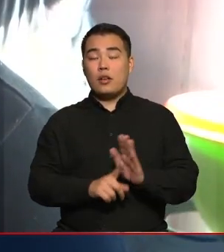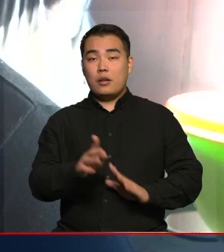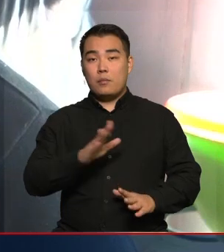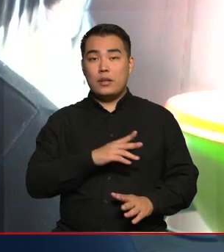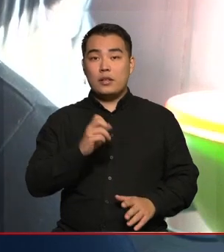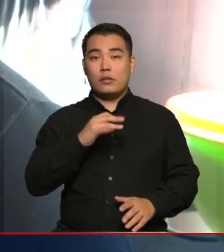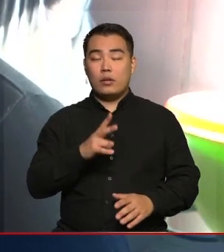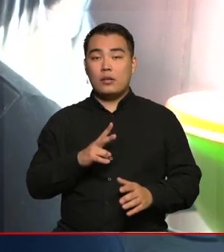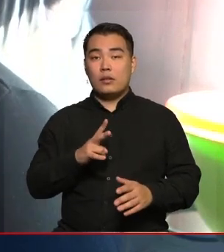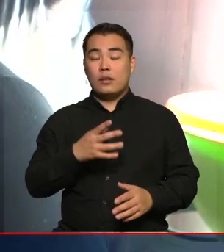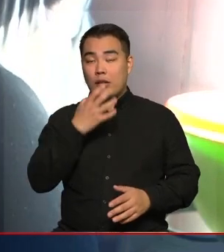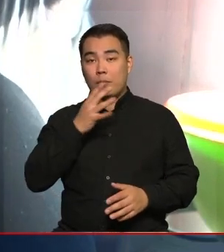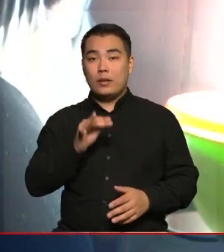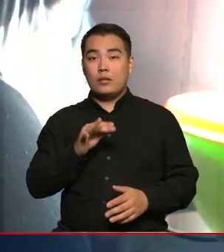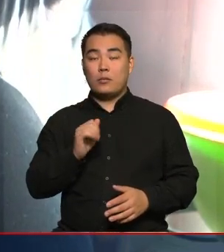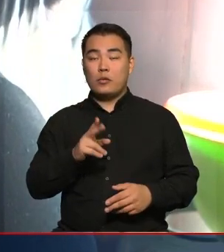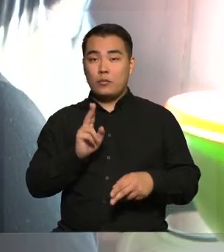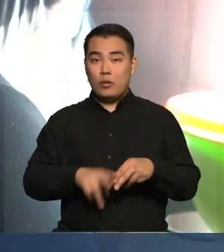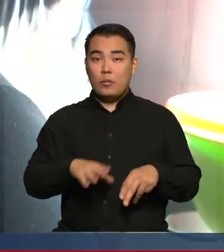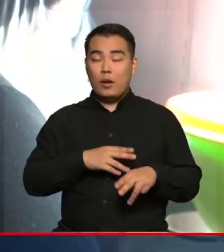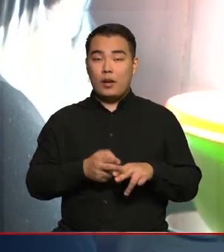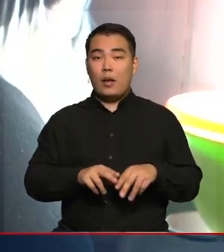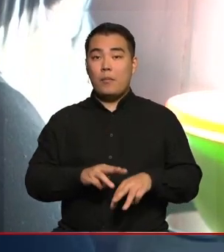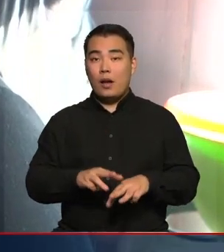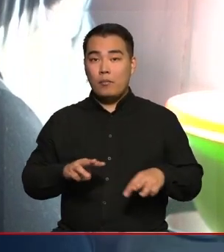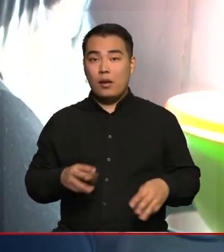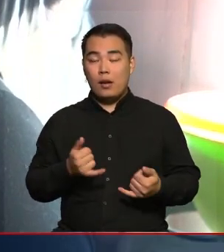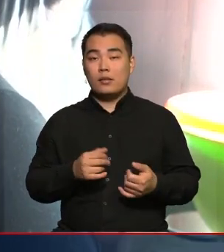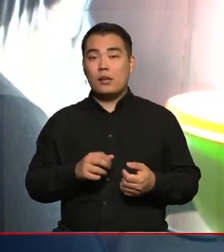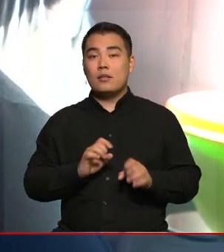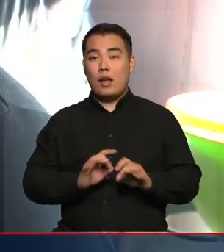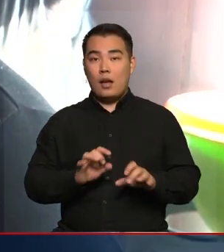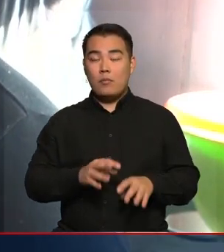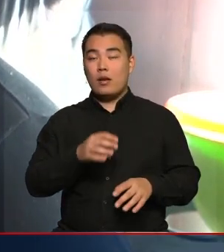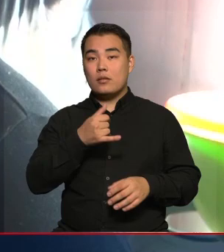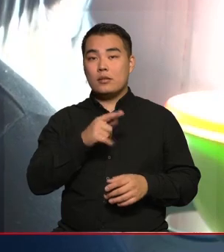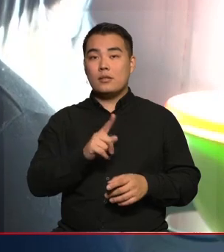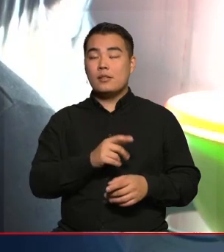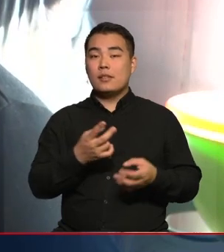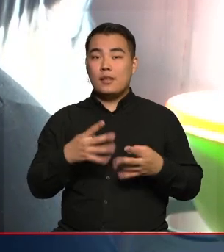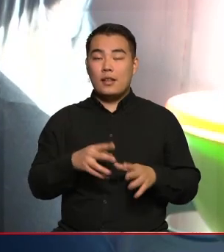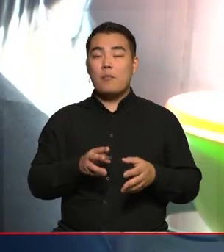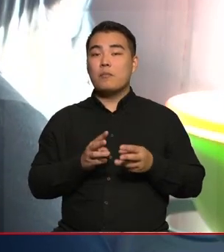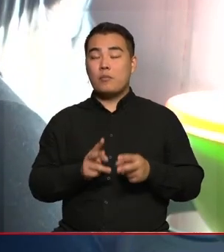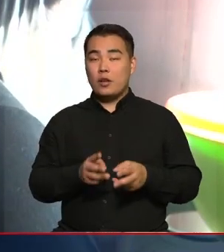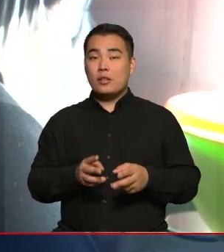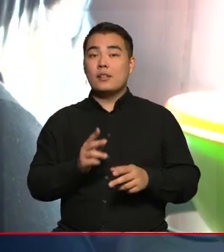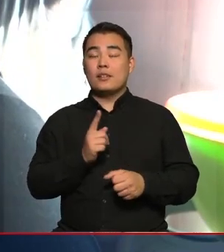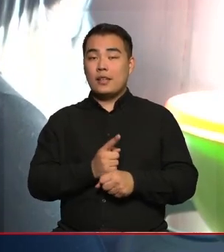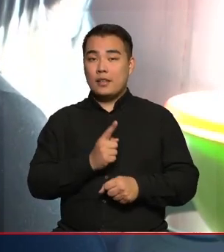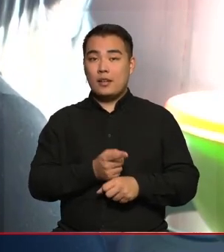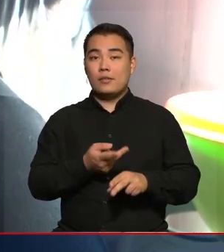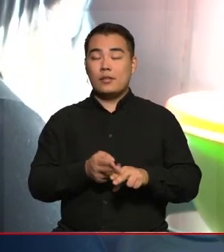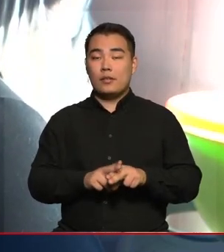сезон отопительный, так оно и все. С этого момента и объясняешь им, говоришь, что не лезьте к печке, не трожьте